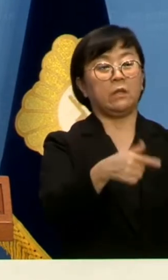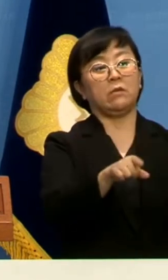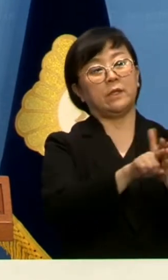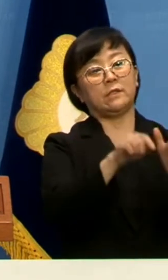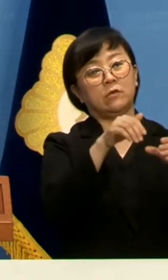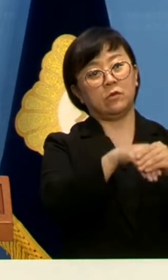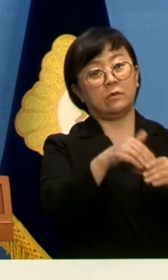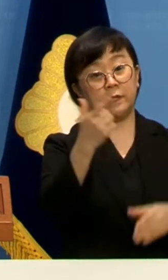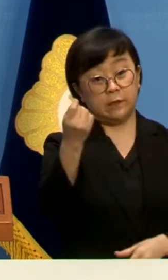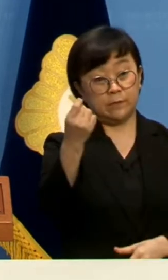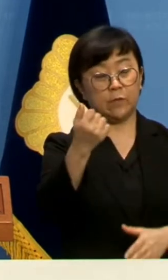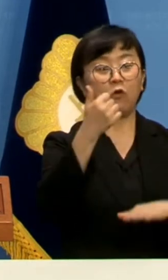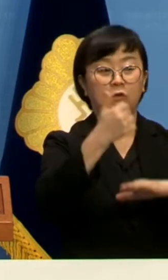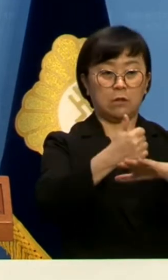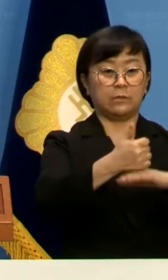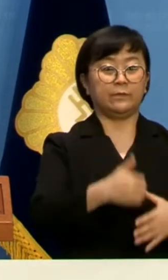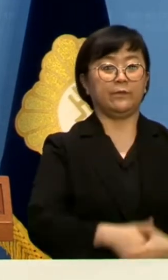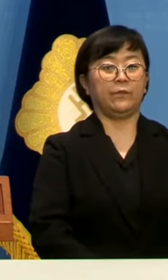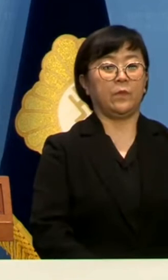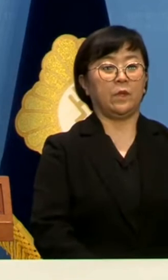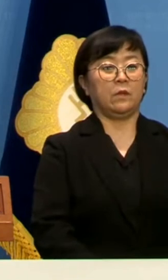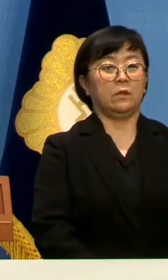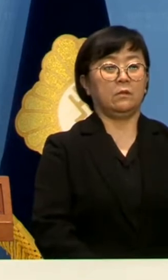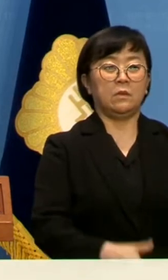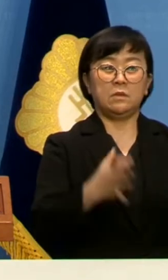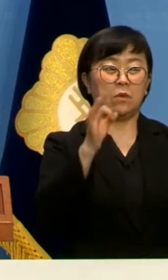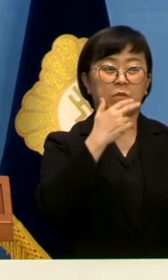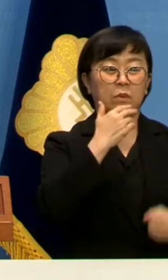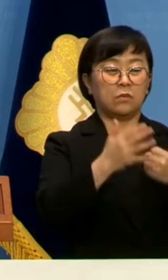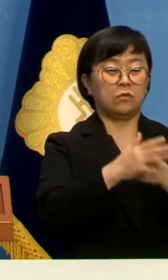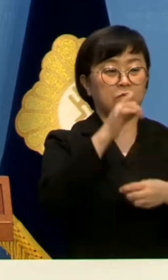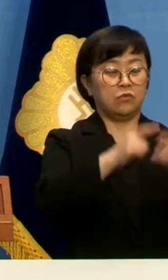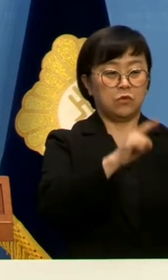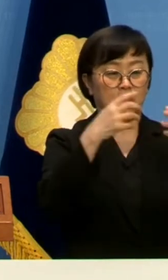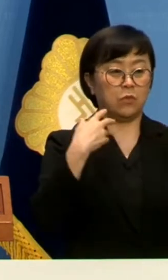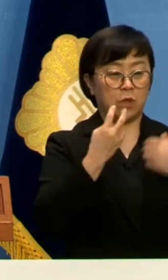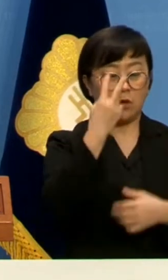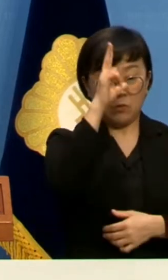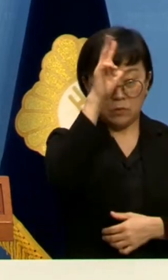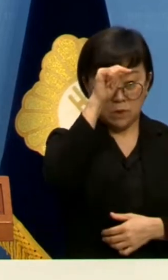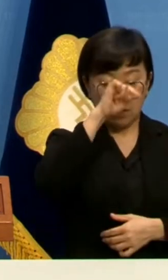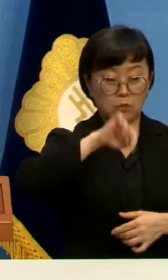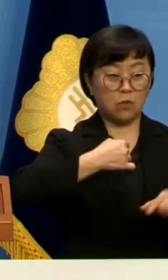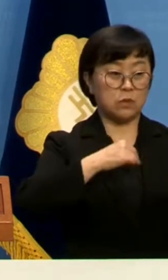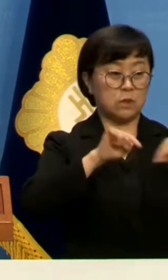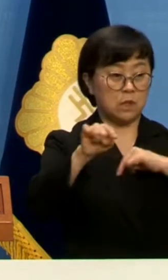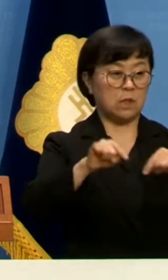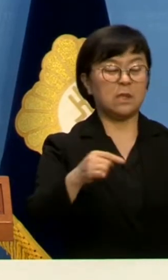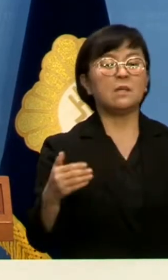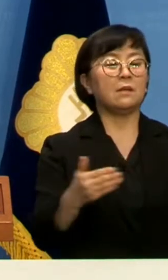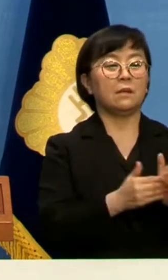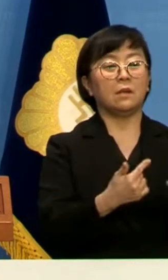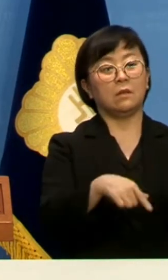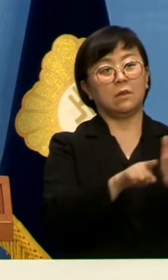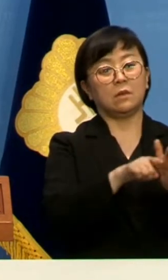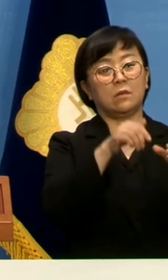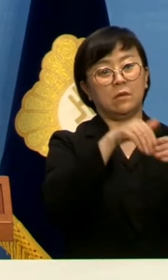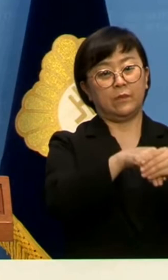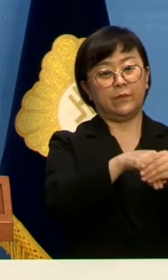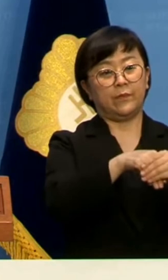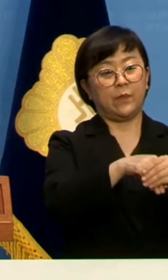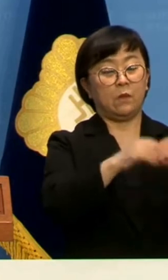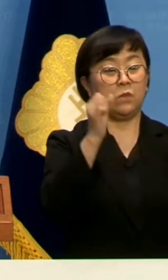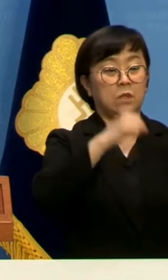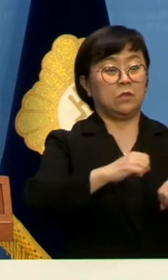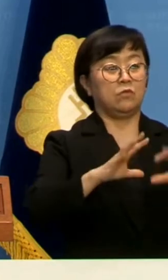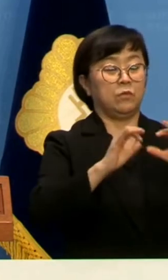심판하는 선거입니다. 어느 누가 부정해도 윤석열 정권의 검찰 독재를 끝장내는 선거입니다.